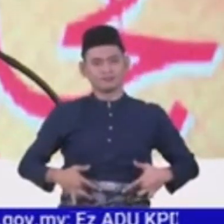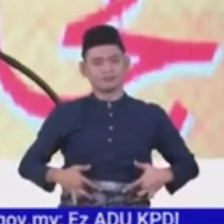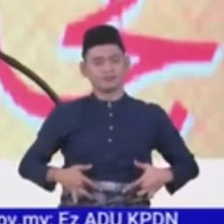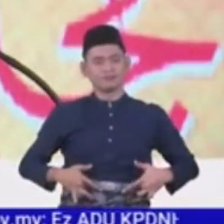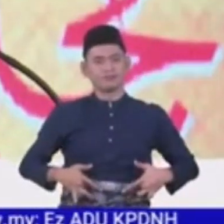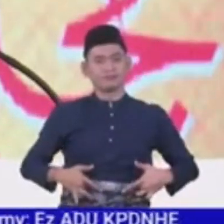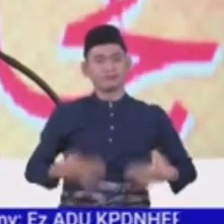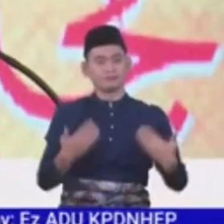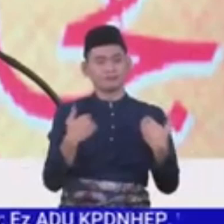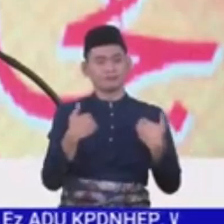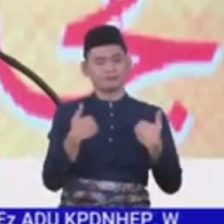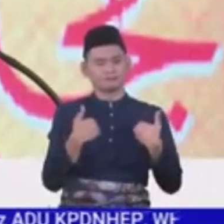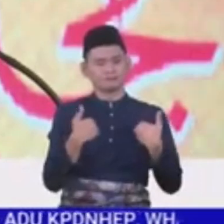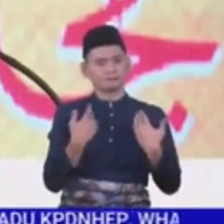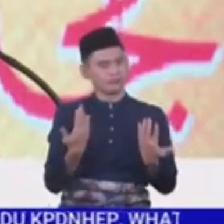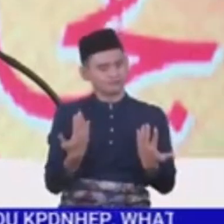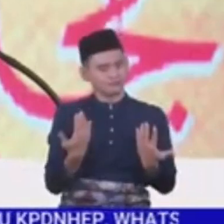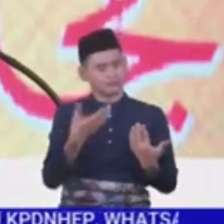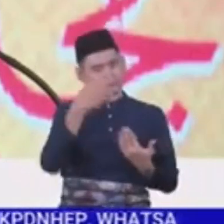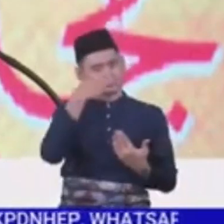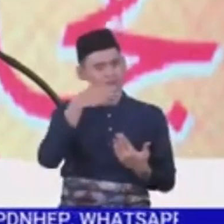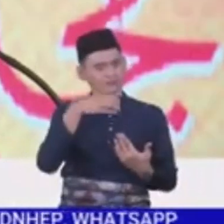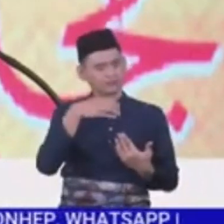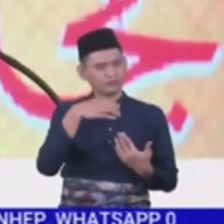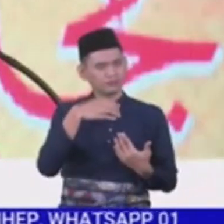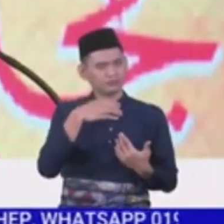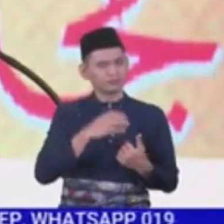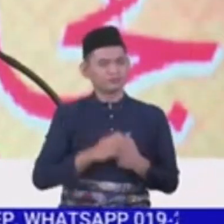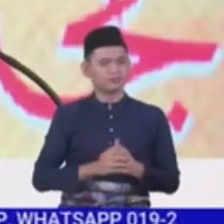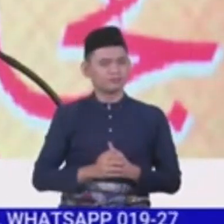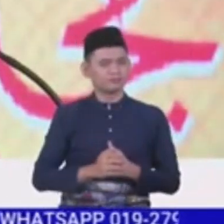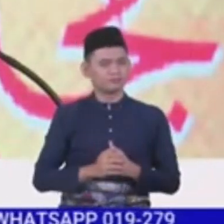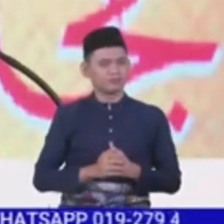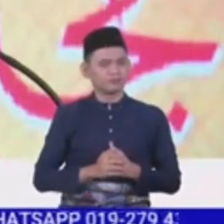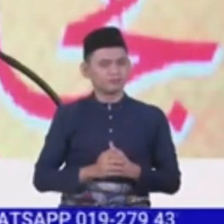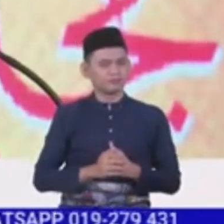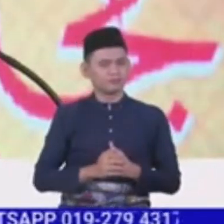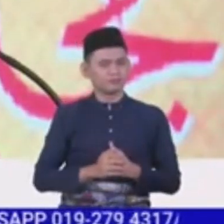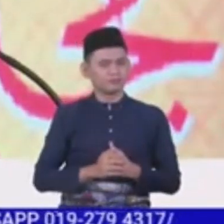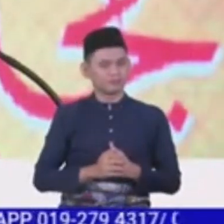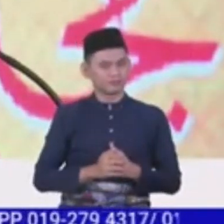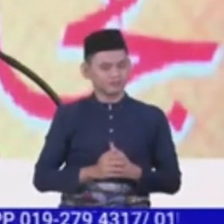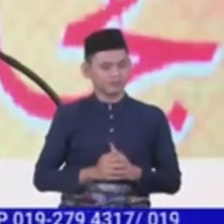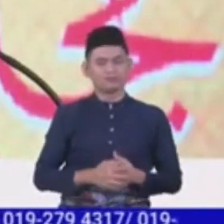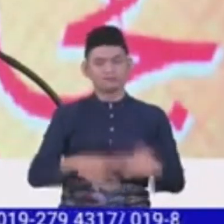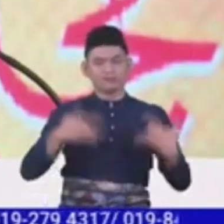Hai kewujudan gajah yang terseram di hadapan